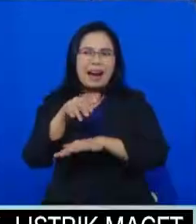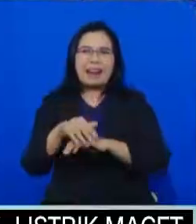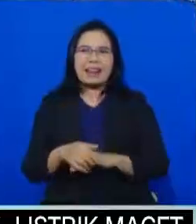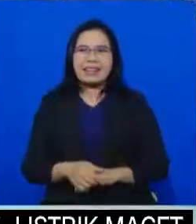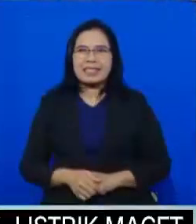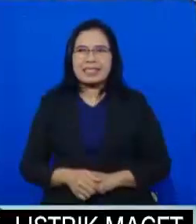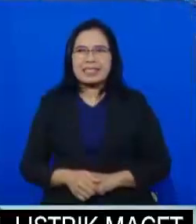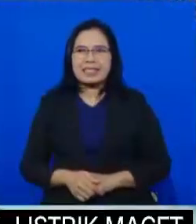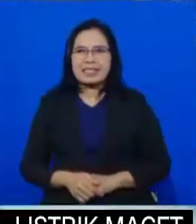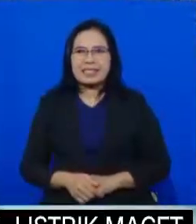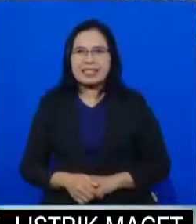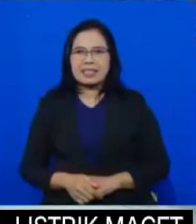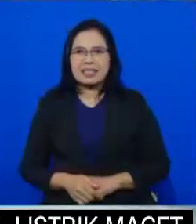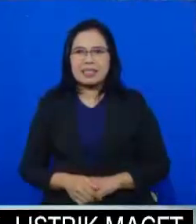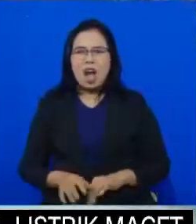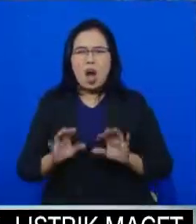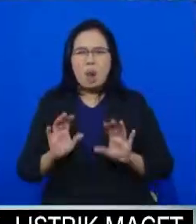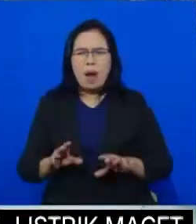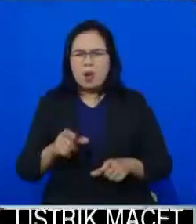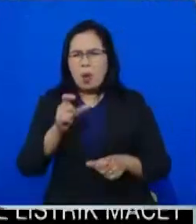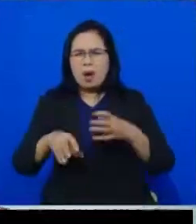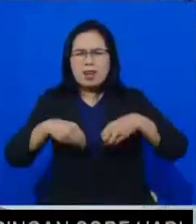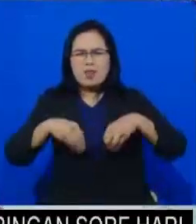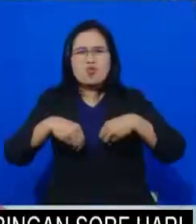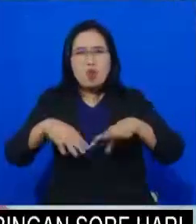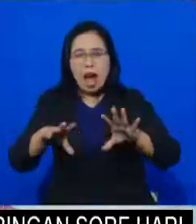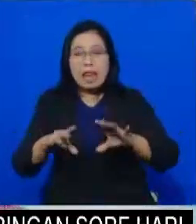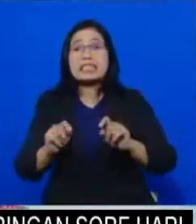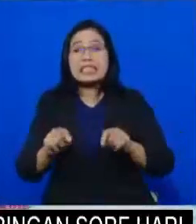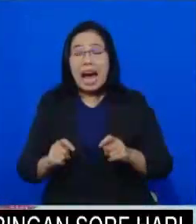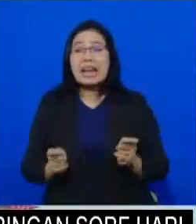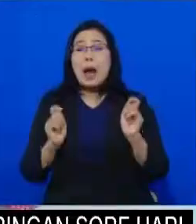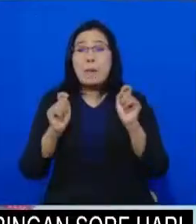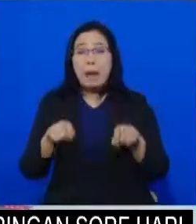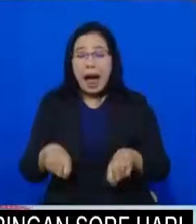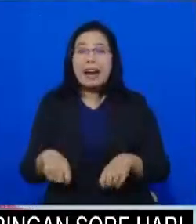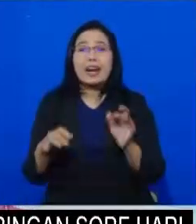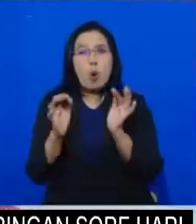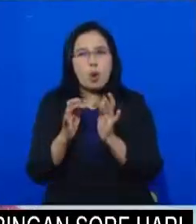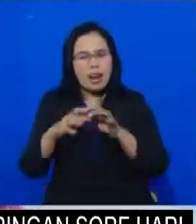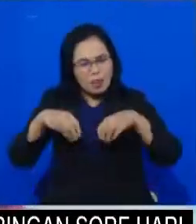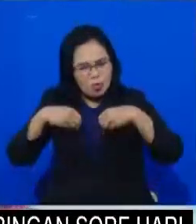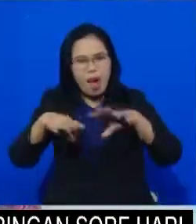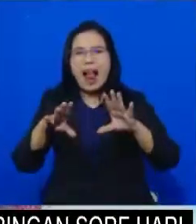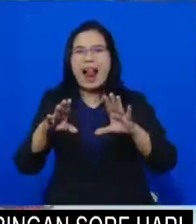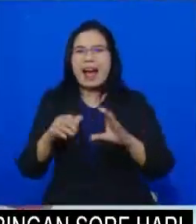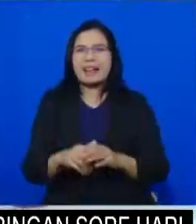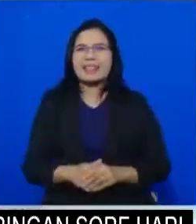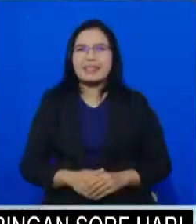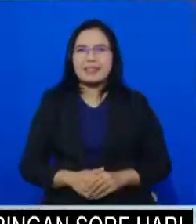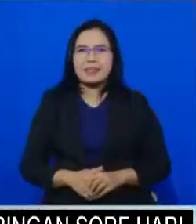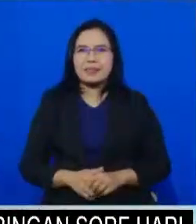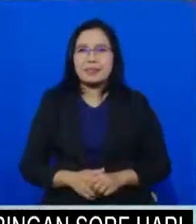datang karena banyak sekali pedagang-pedagang yang mulai menggunakan fitur live untuk melakukan penjualan. Nah, saya sekarang